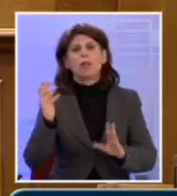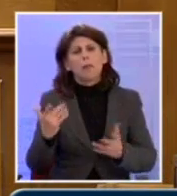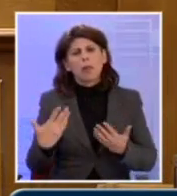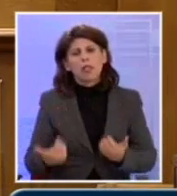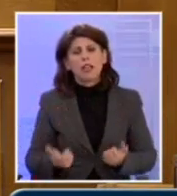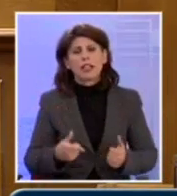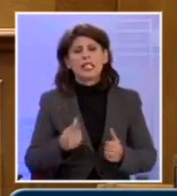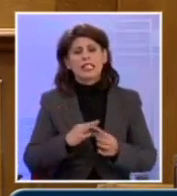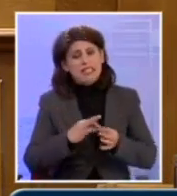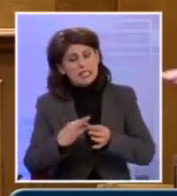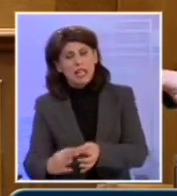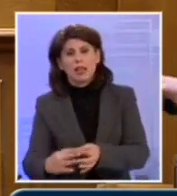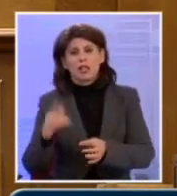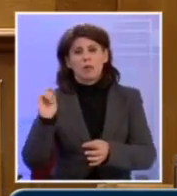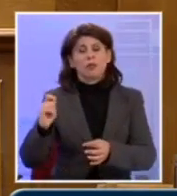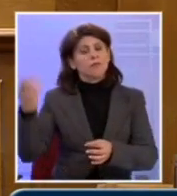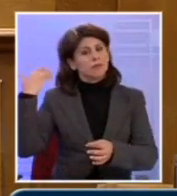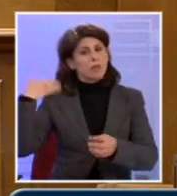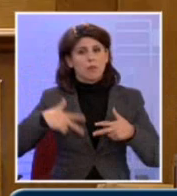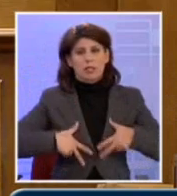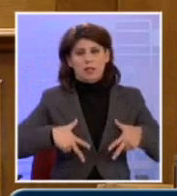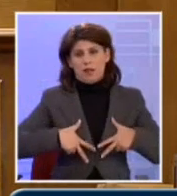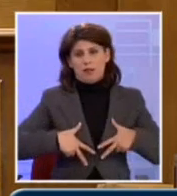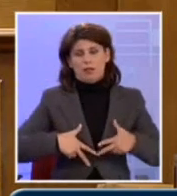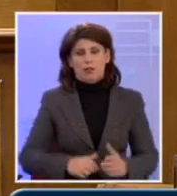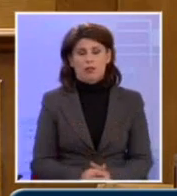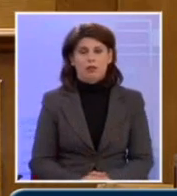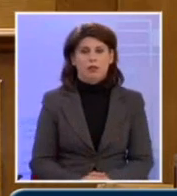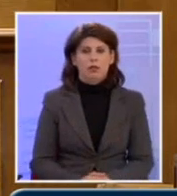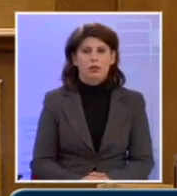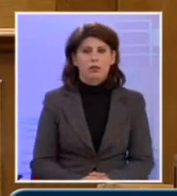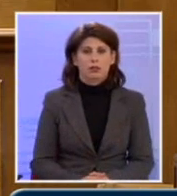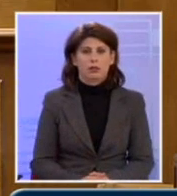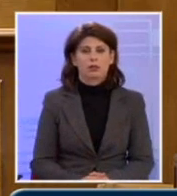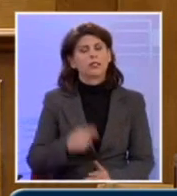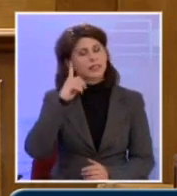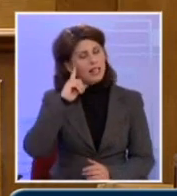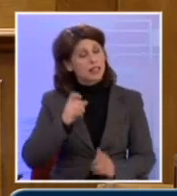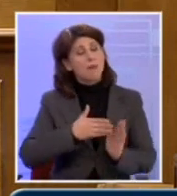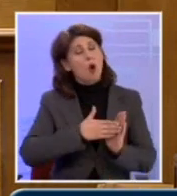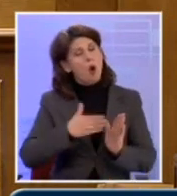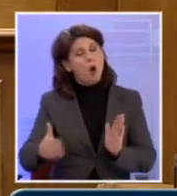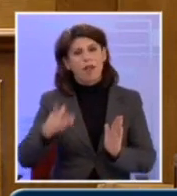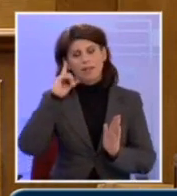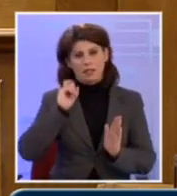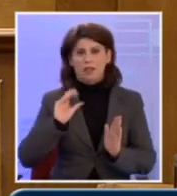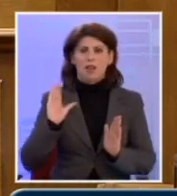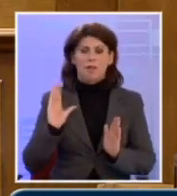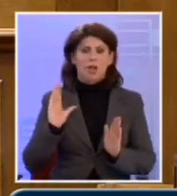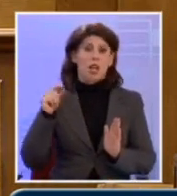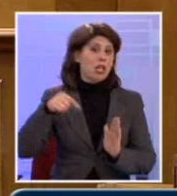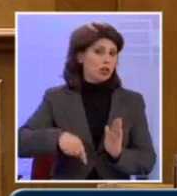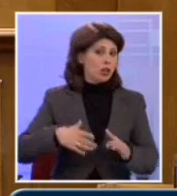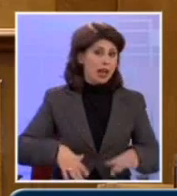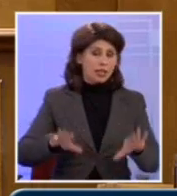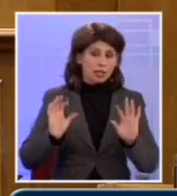συνέχεια των πολιτικών της προηγούμενης κυβέρνησης. Τα γνωρίζαμε όλα αυτά. Τώρα όμως